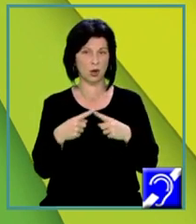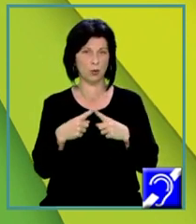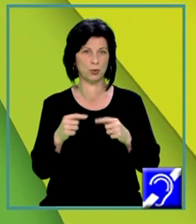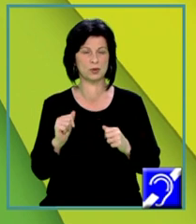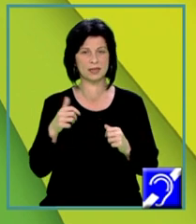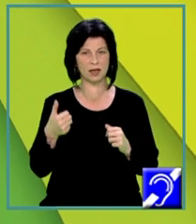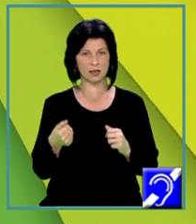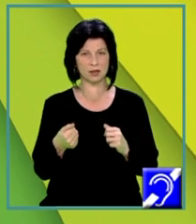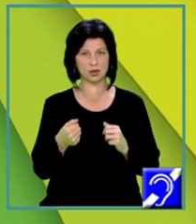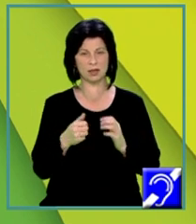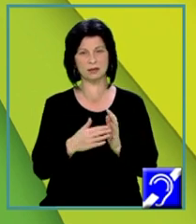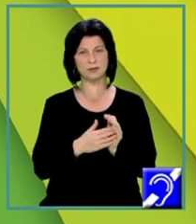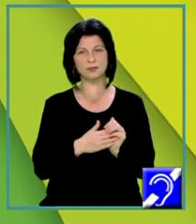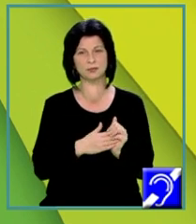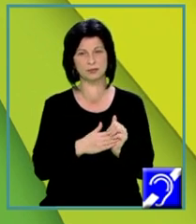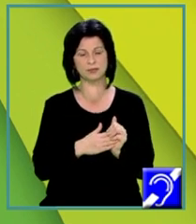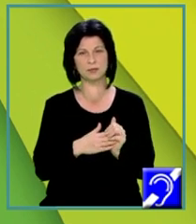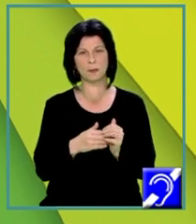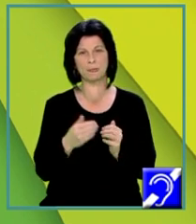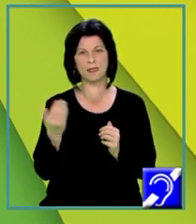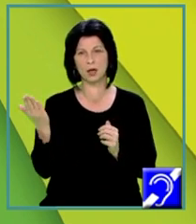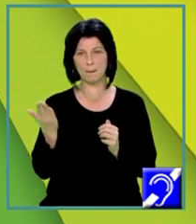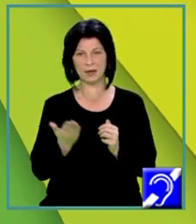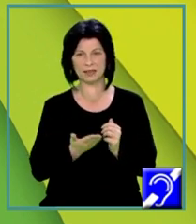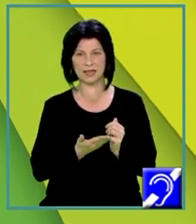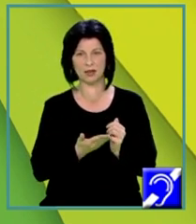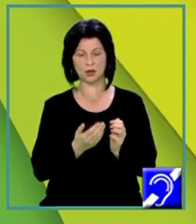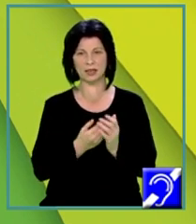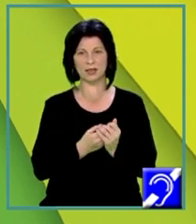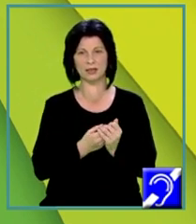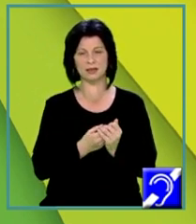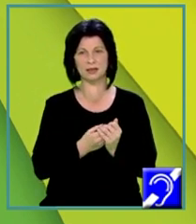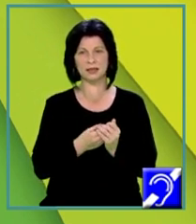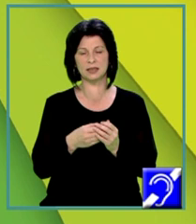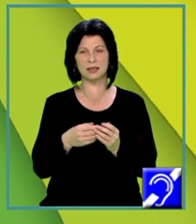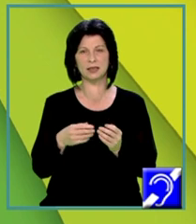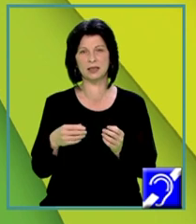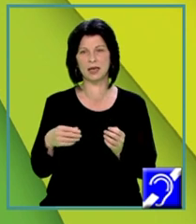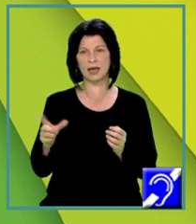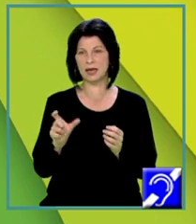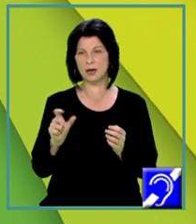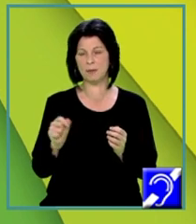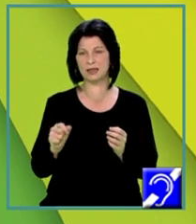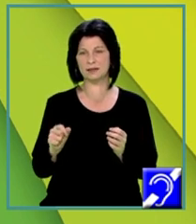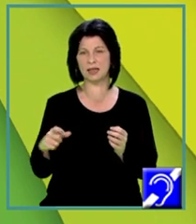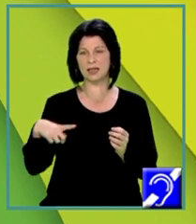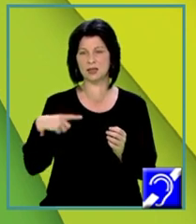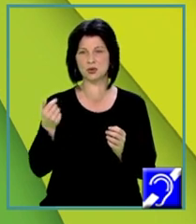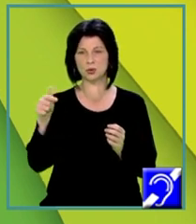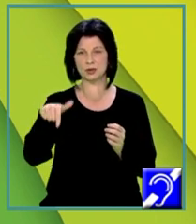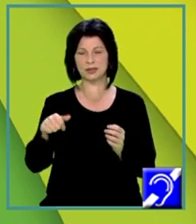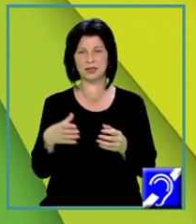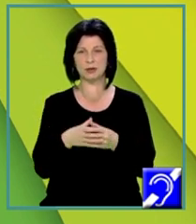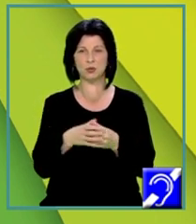minus b și d ori minus b pe diagonala secundară prin Marea sa plâng mulțimea e Așadar e plus este un